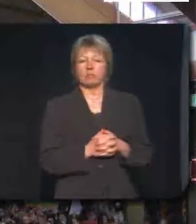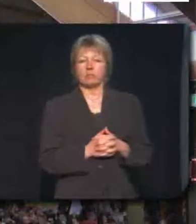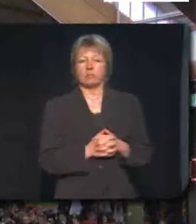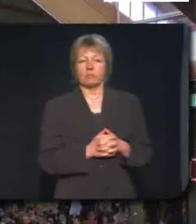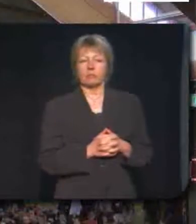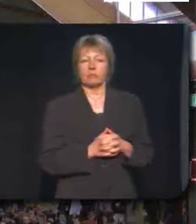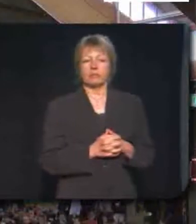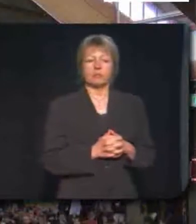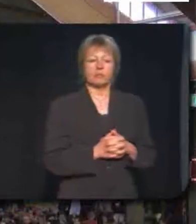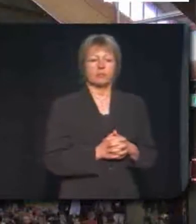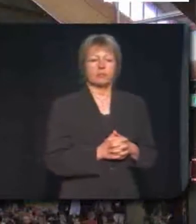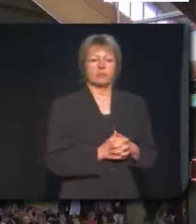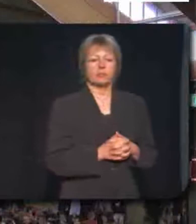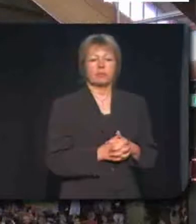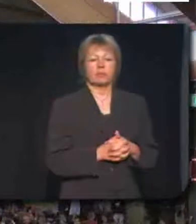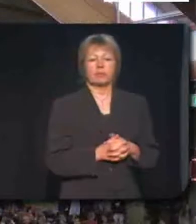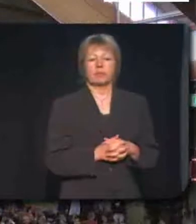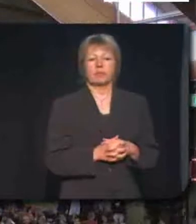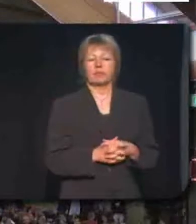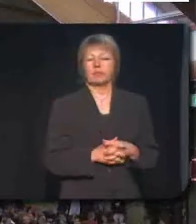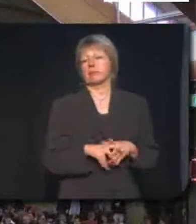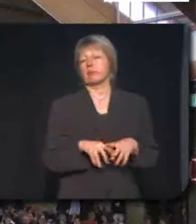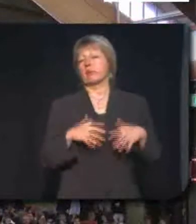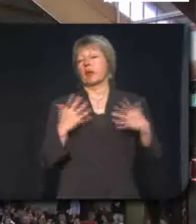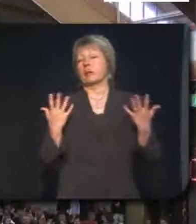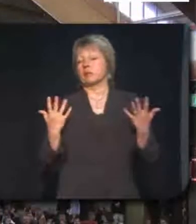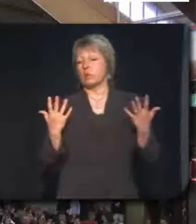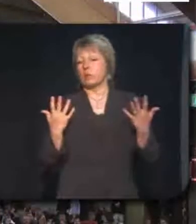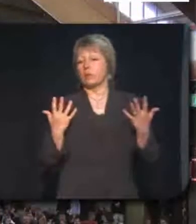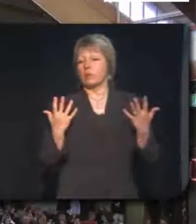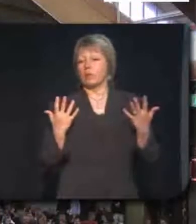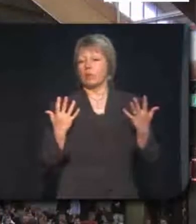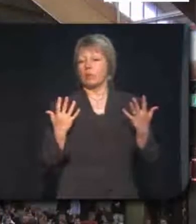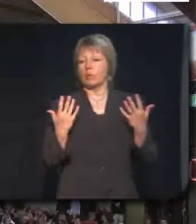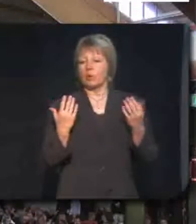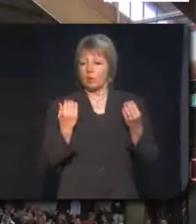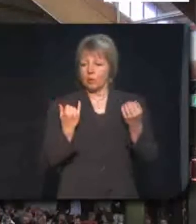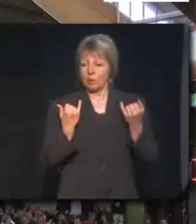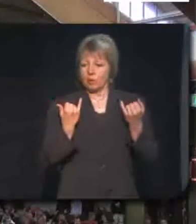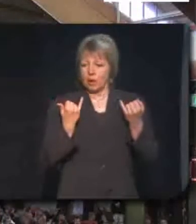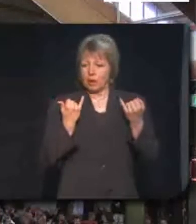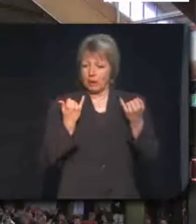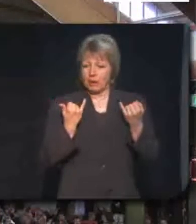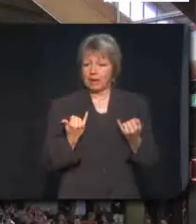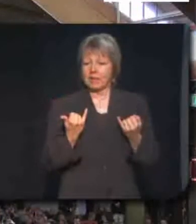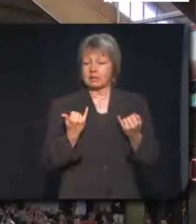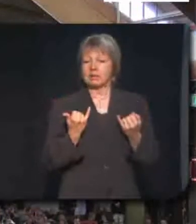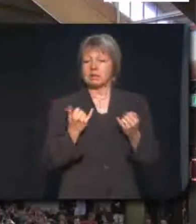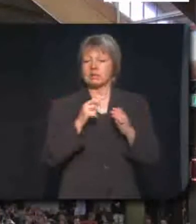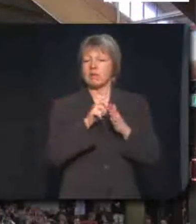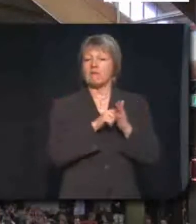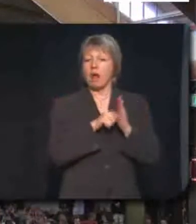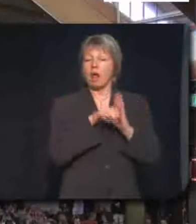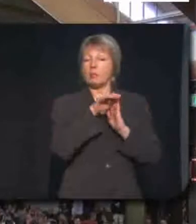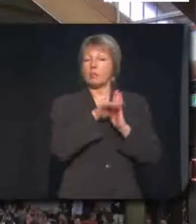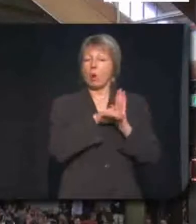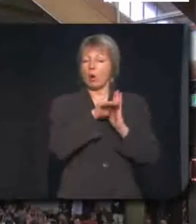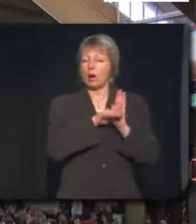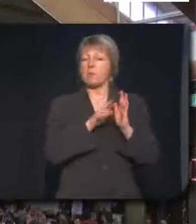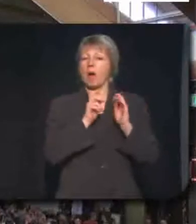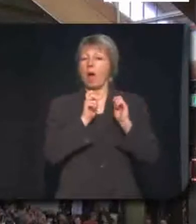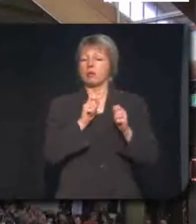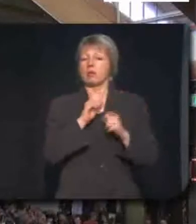wir kommen jetzt also zur Abstimmung über den wahlprogrammantrag 074